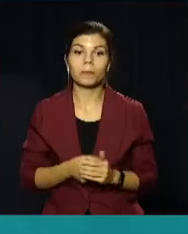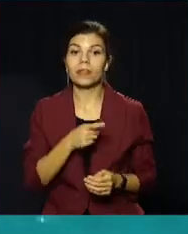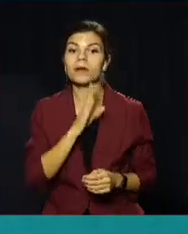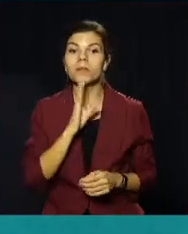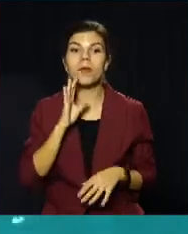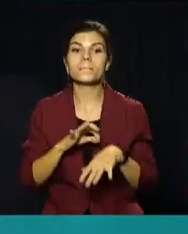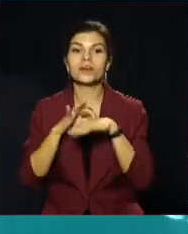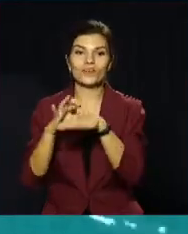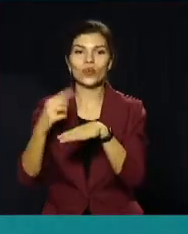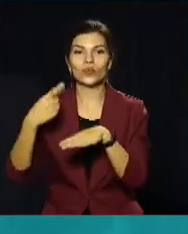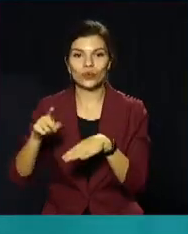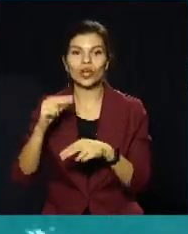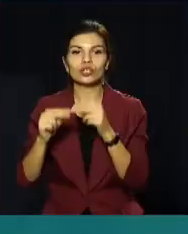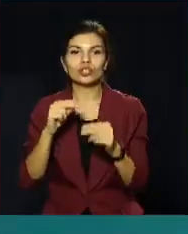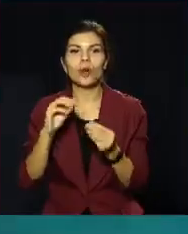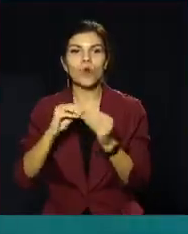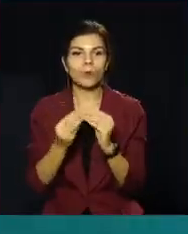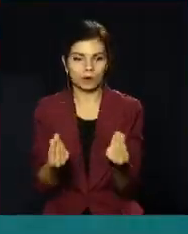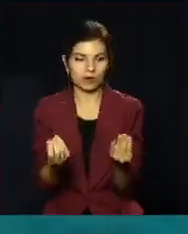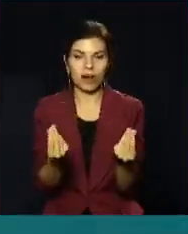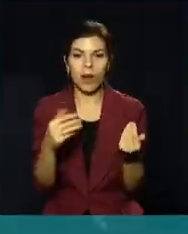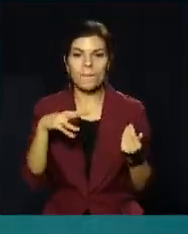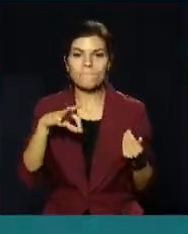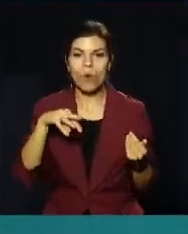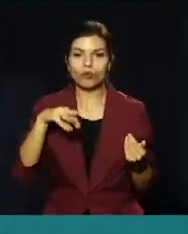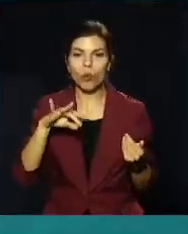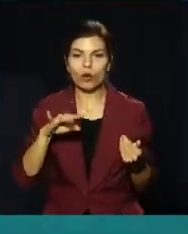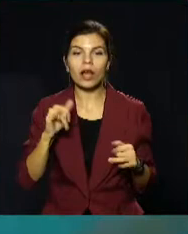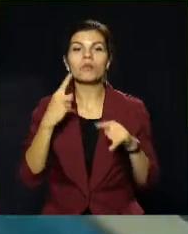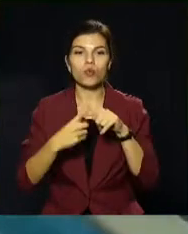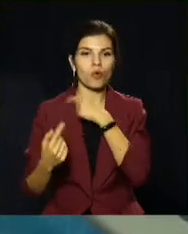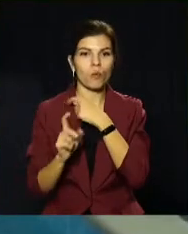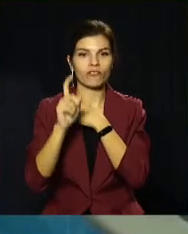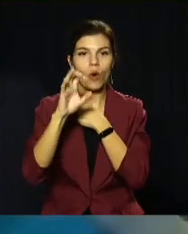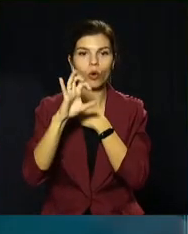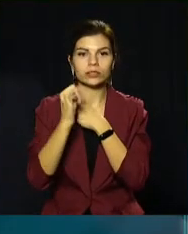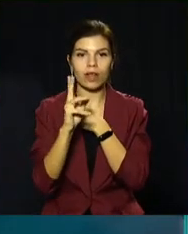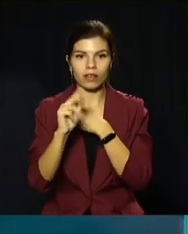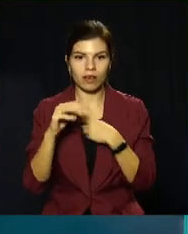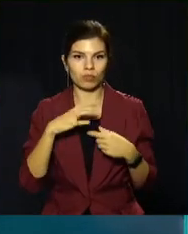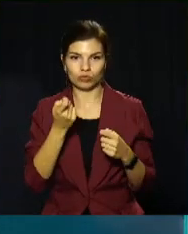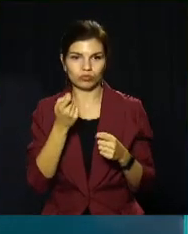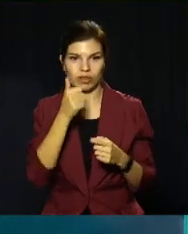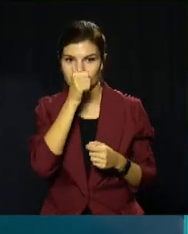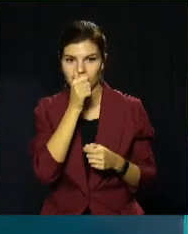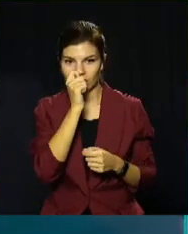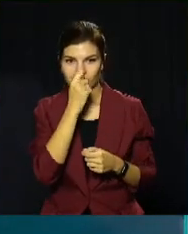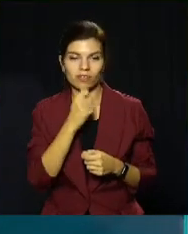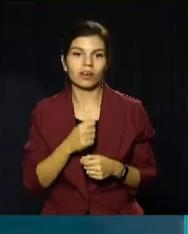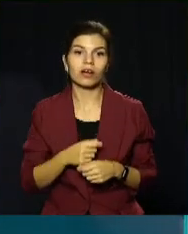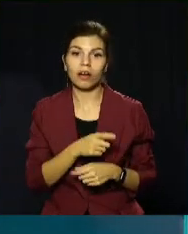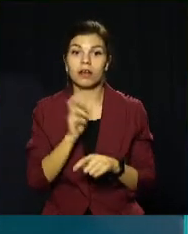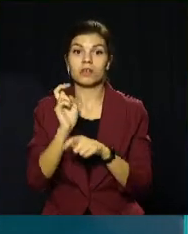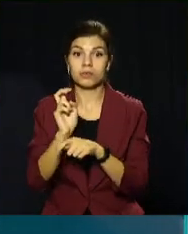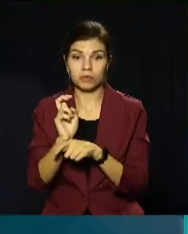привела на плавання через проблеми з моторикою. Крім того, осанка дівчинки була нерівна. У нас змінення пішли сразу після 3 місяців хождення